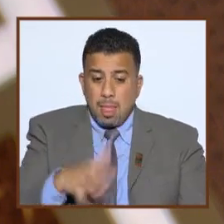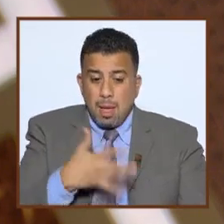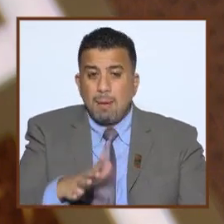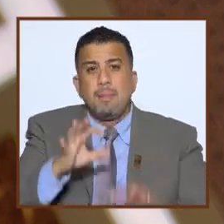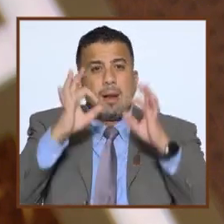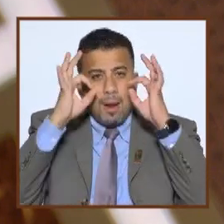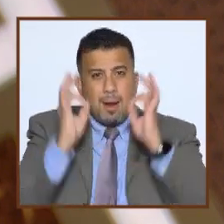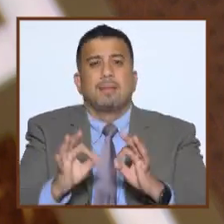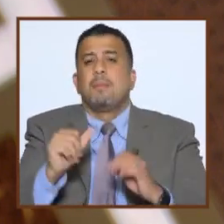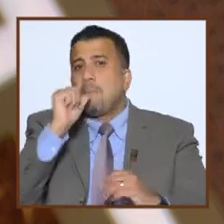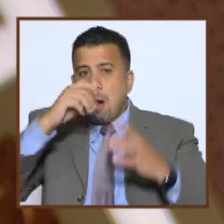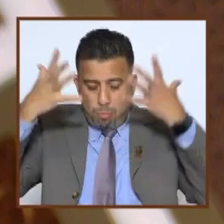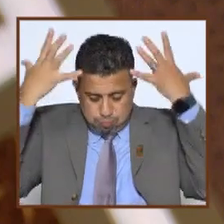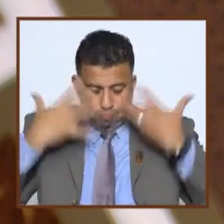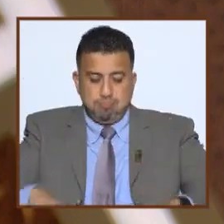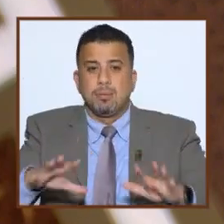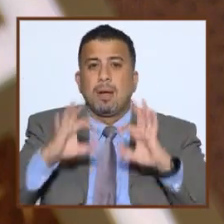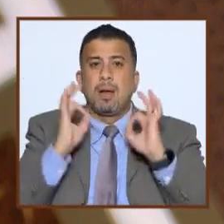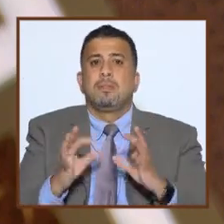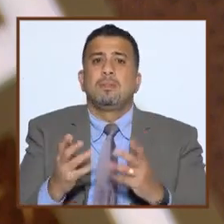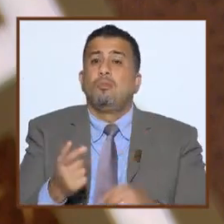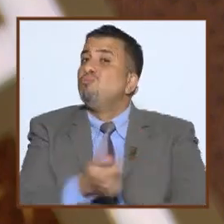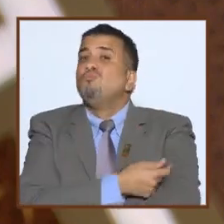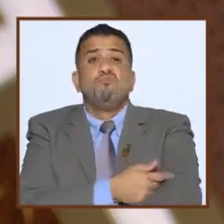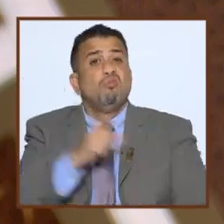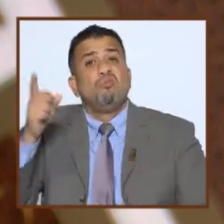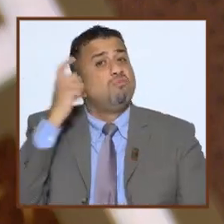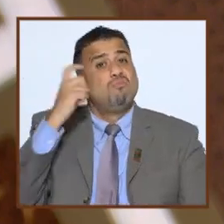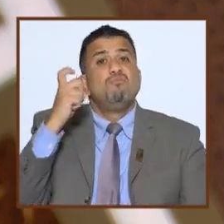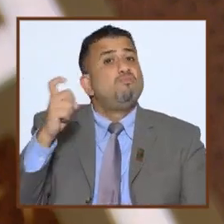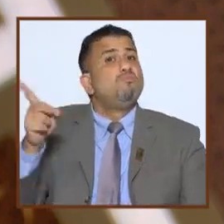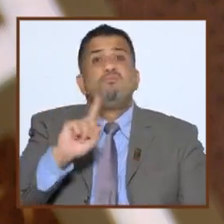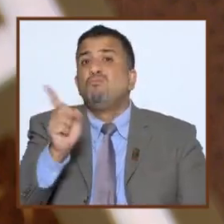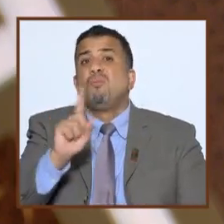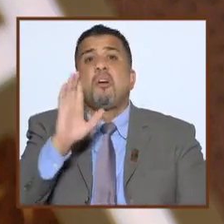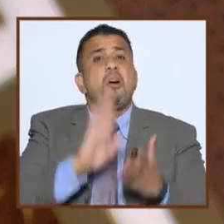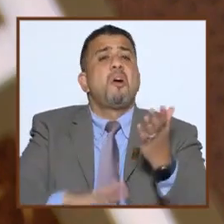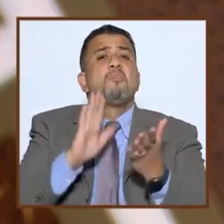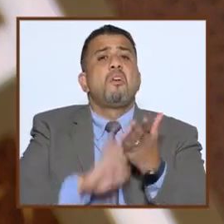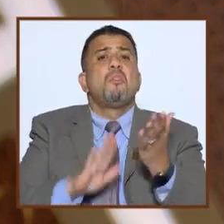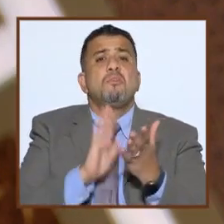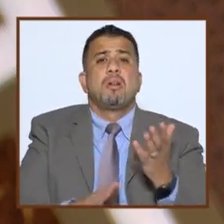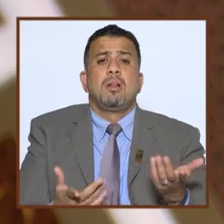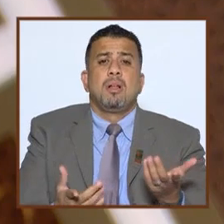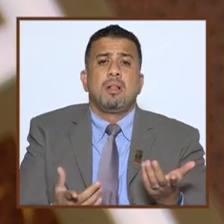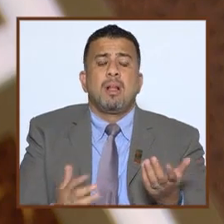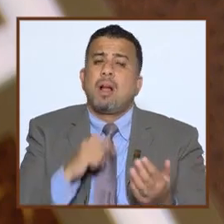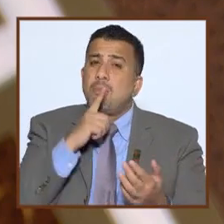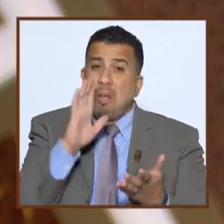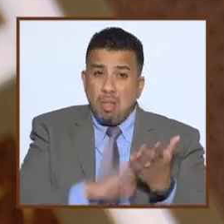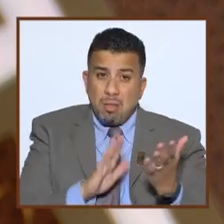كاملا والله قال لها الطبيب لا ممنوع وخطر عليك خلاص تغسل سائر بدنها